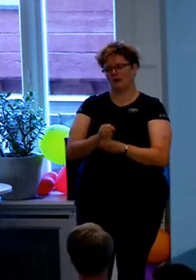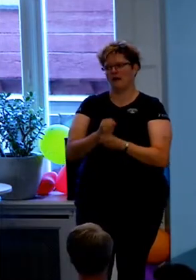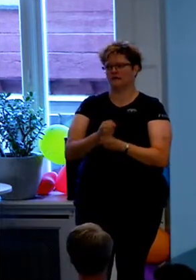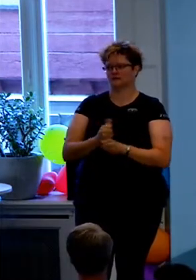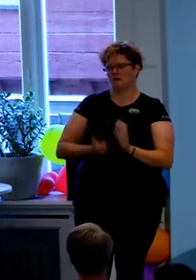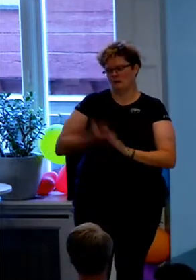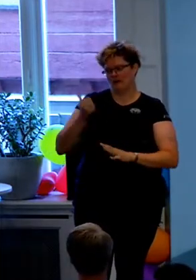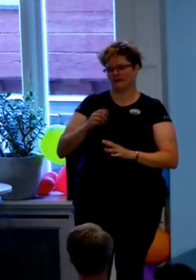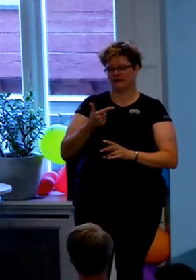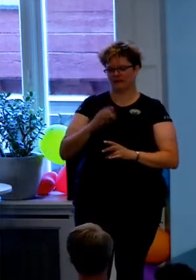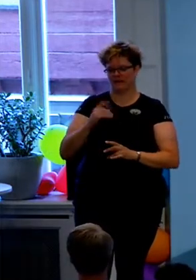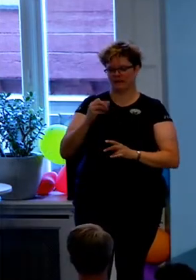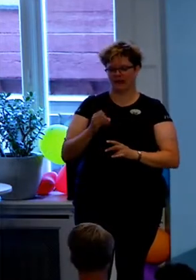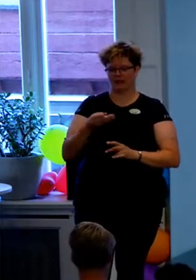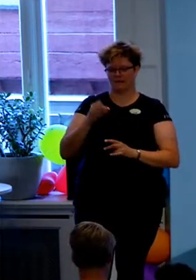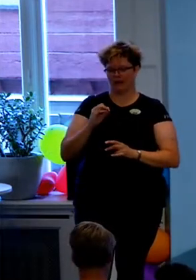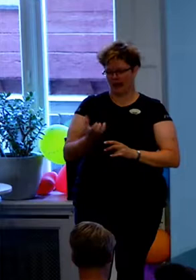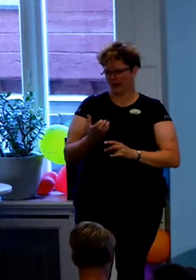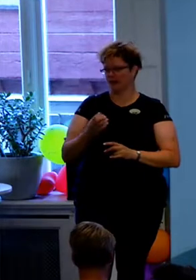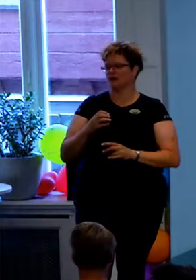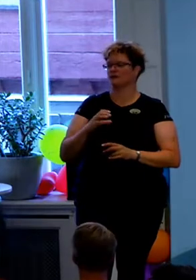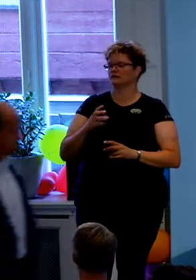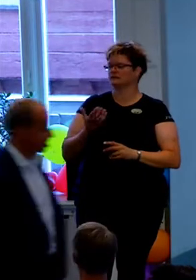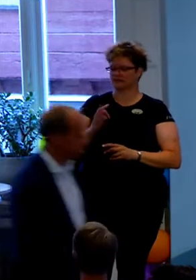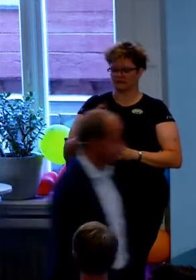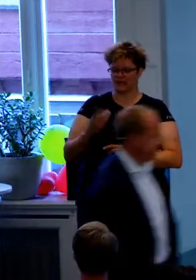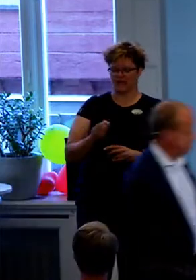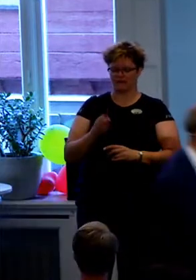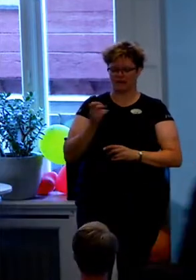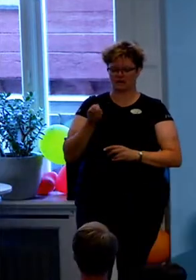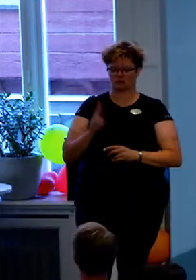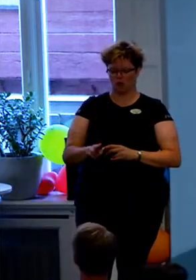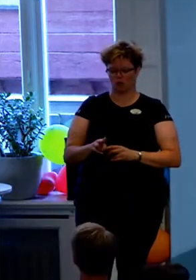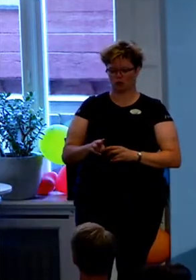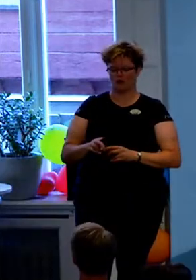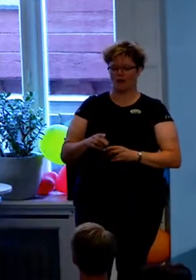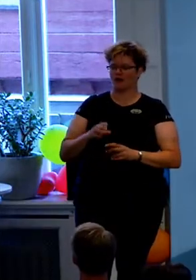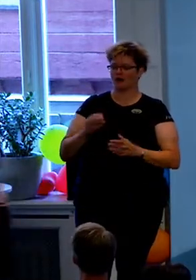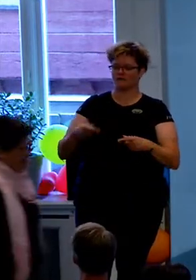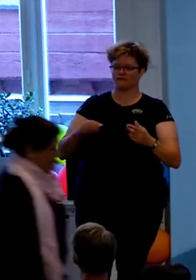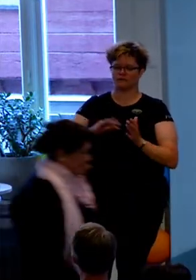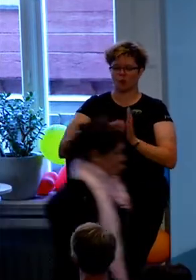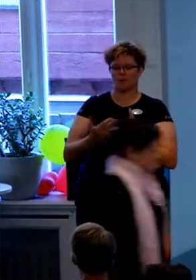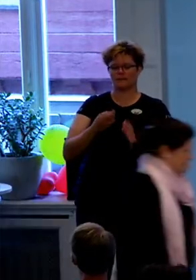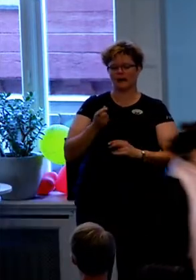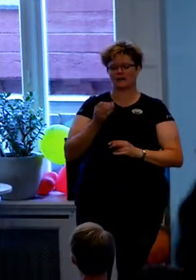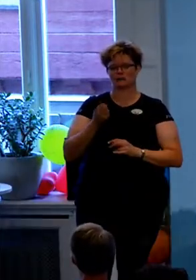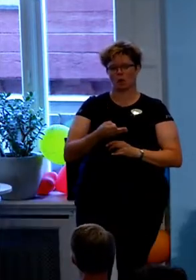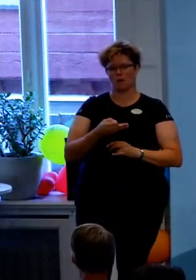Tetra Pak. Och Cecilia Persson, Head of Communication and Sustainability på Perstorps AB.